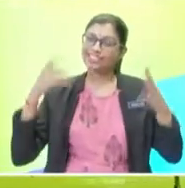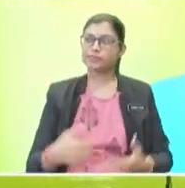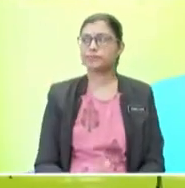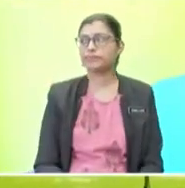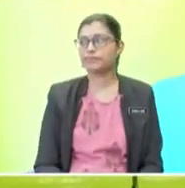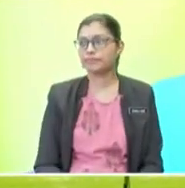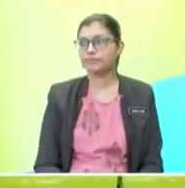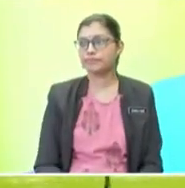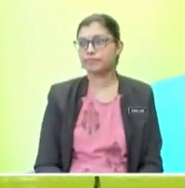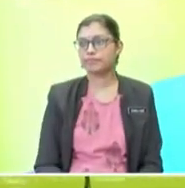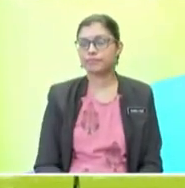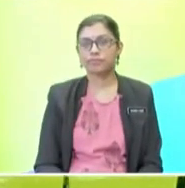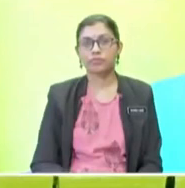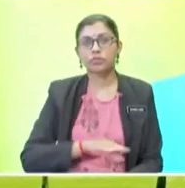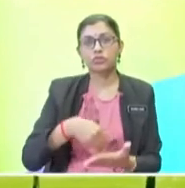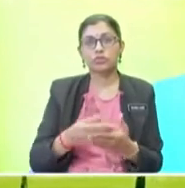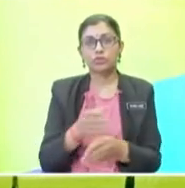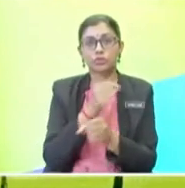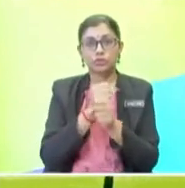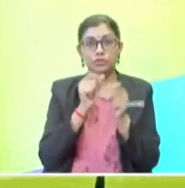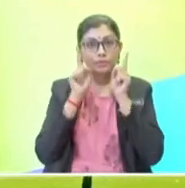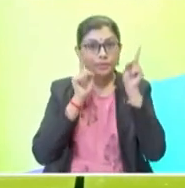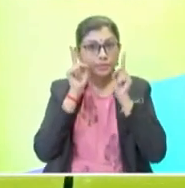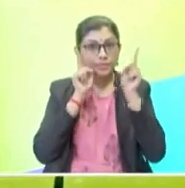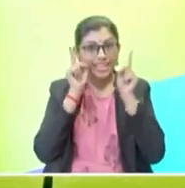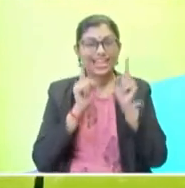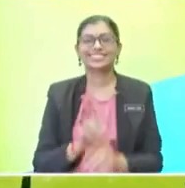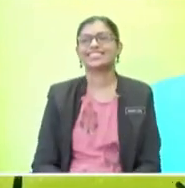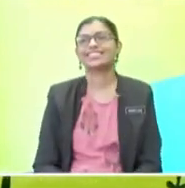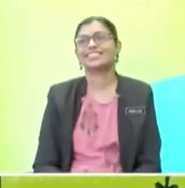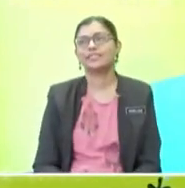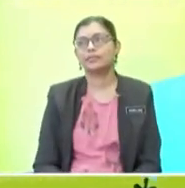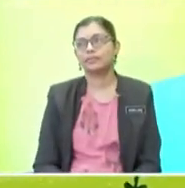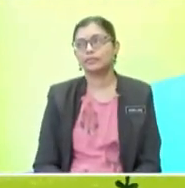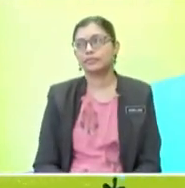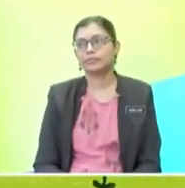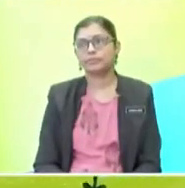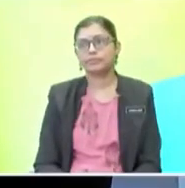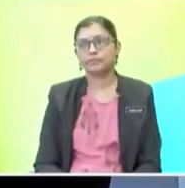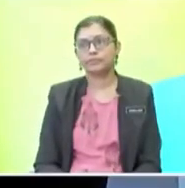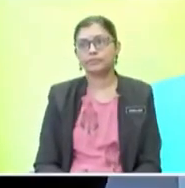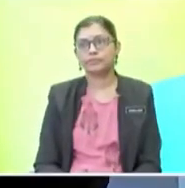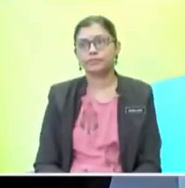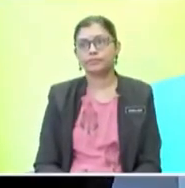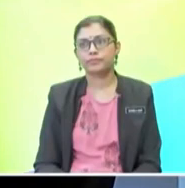bagi semua dapat bintang. Okey. Okey, seterusnya gambar yang